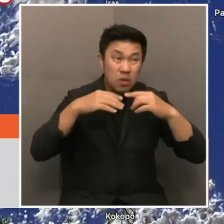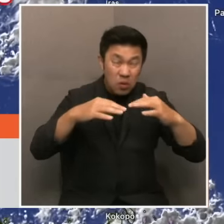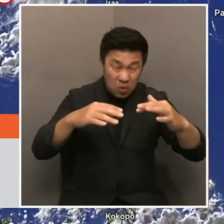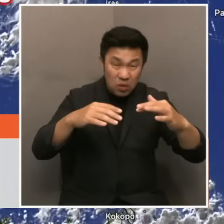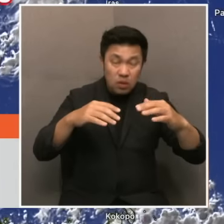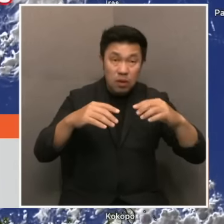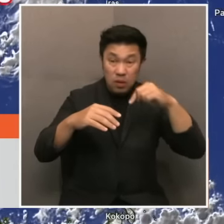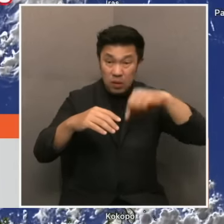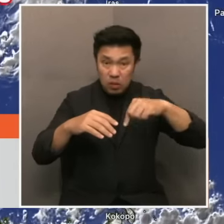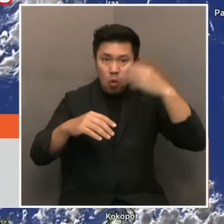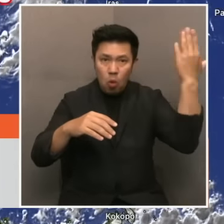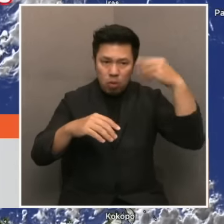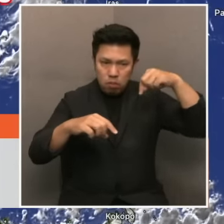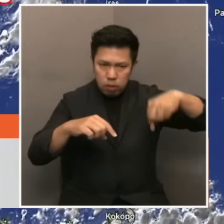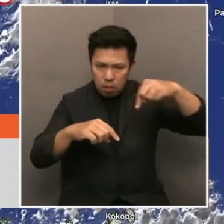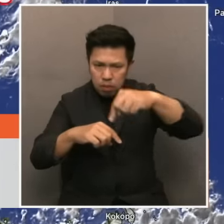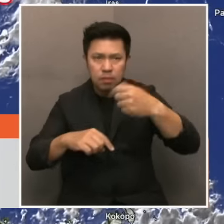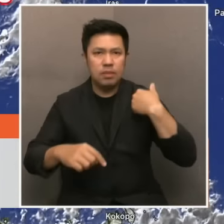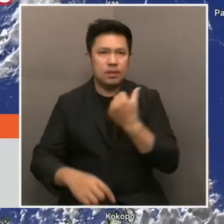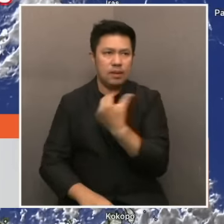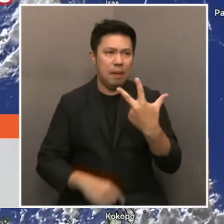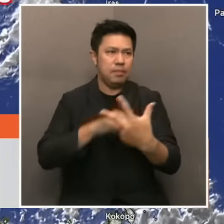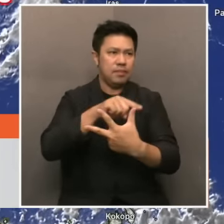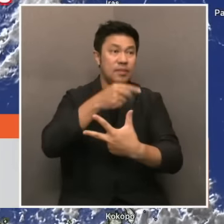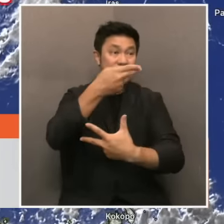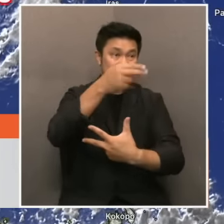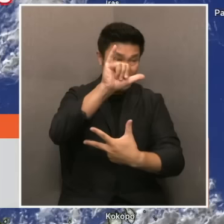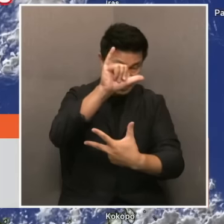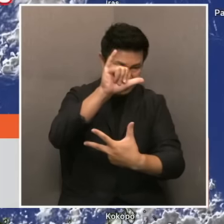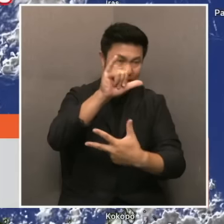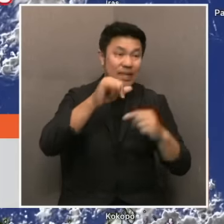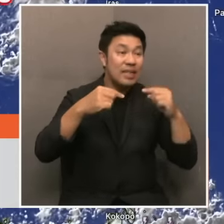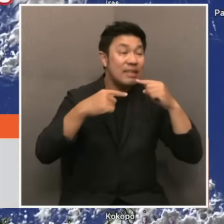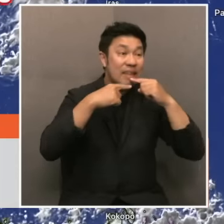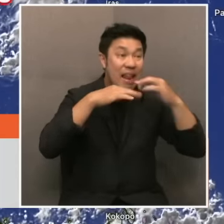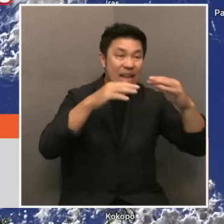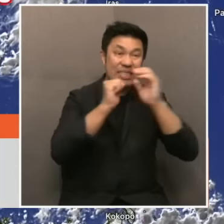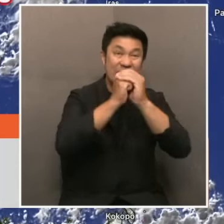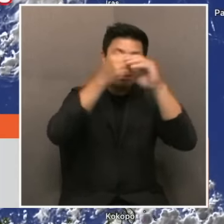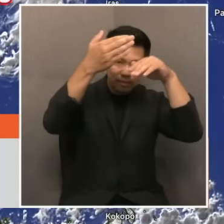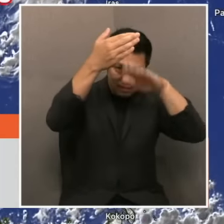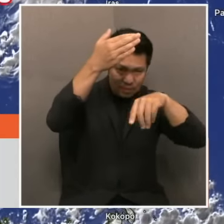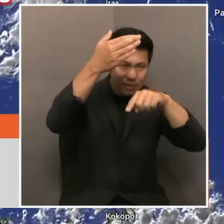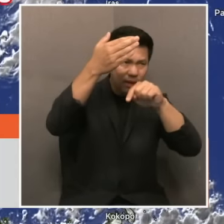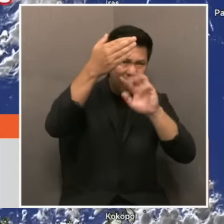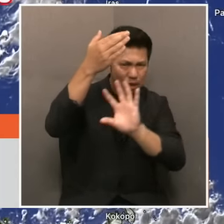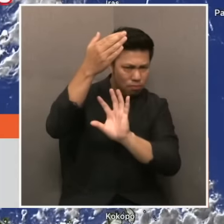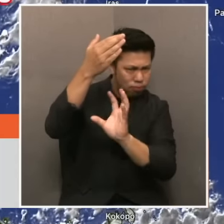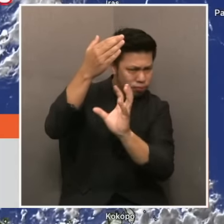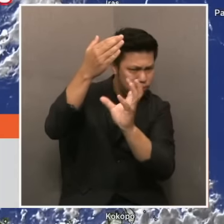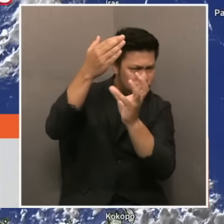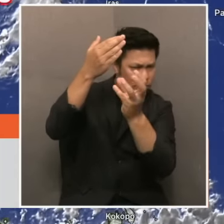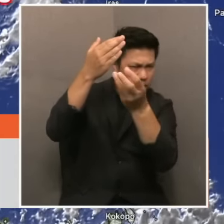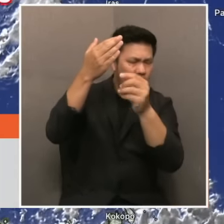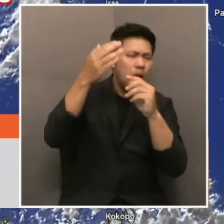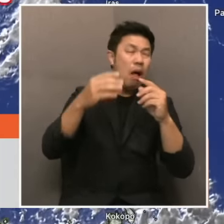3 ลูกได้กันได้แก่พยุใต้ฝุนหยินสิ่งบริเวณทะเลจีนใต้ตอนบนกำลงเปลี่นคิดทางและจะอ่อนกำล